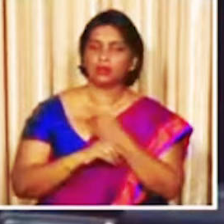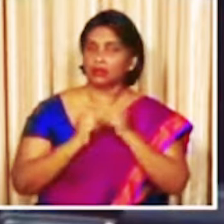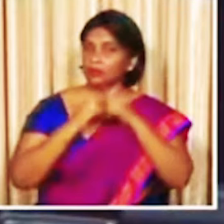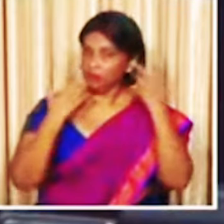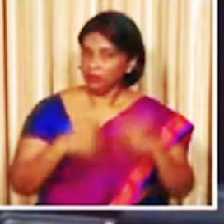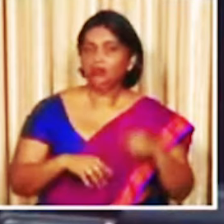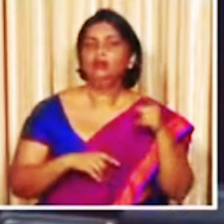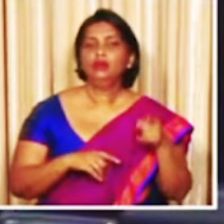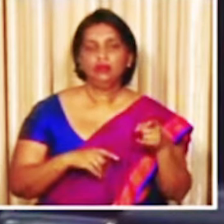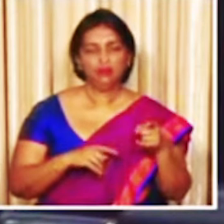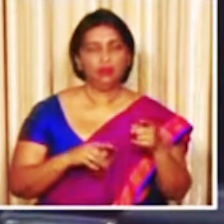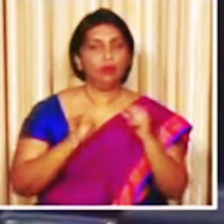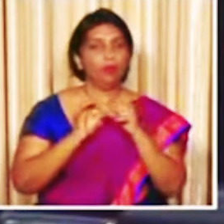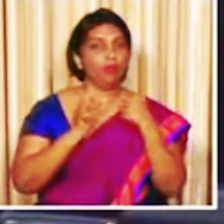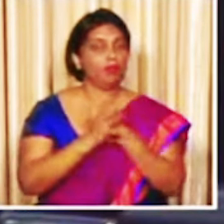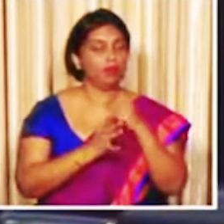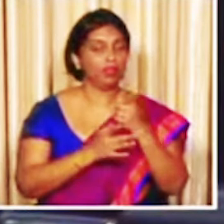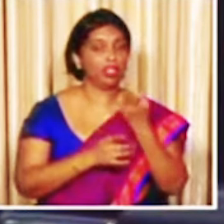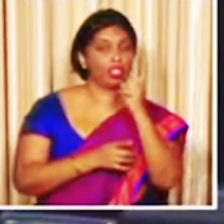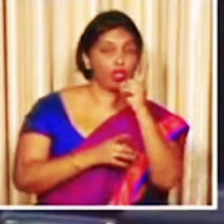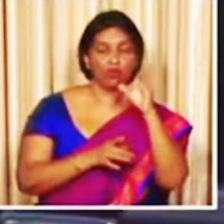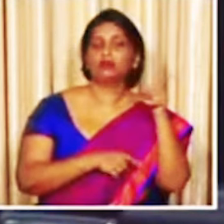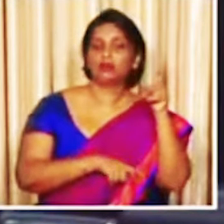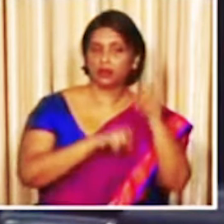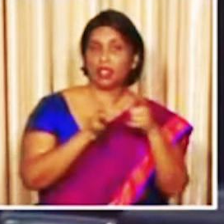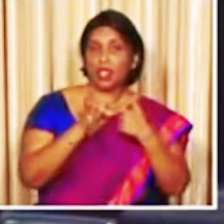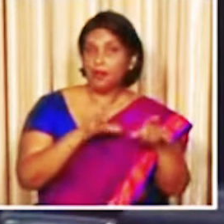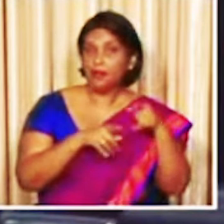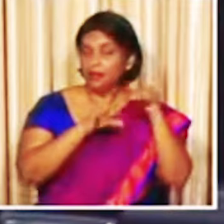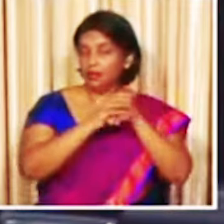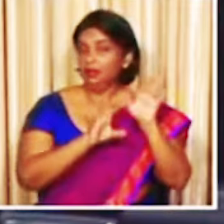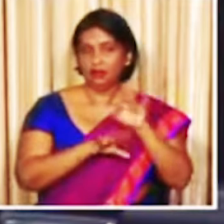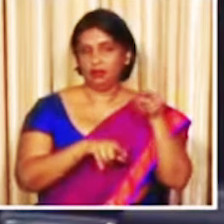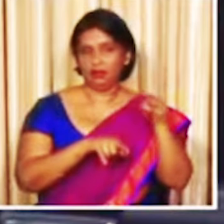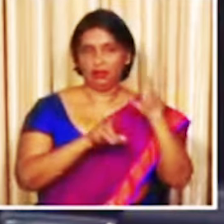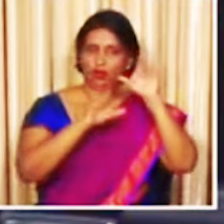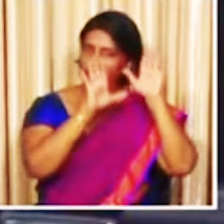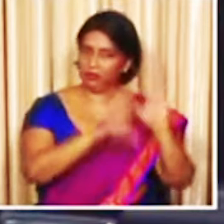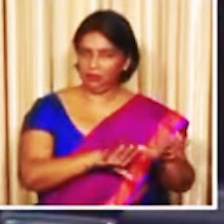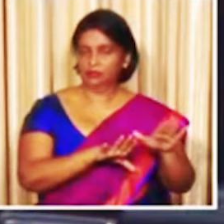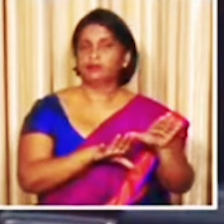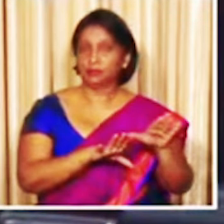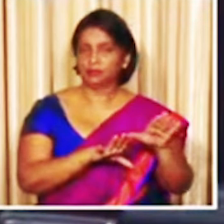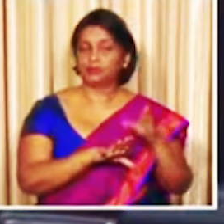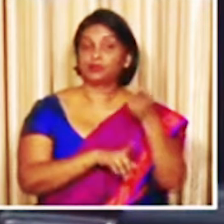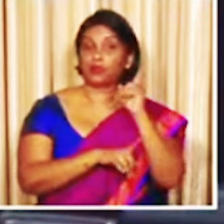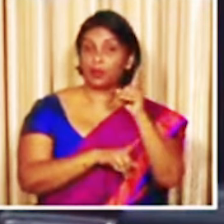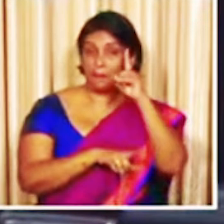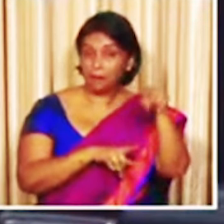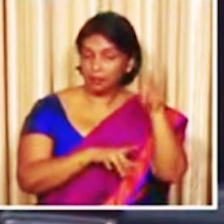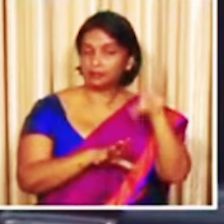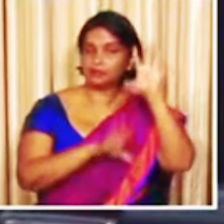කරලා මේ වැලිකඩේ ඉන්න දඬුවම් විඳින අය, බැප පිට සිටින අය අපිට මෙහි කොළඹ තියාගන්න වෙනවා. නමුත්